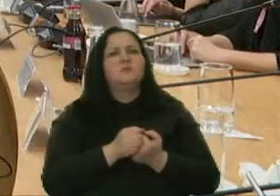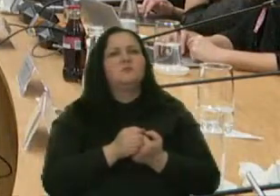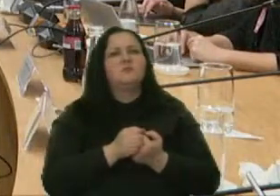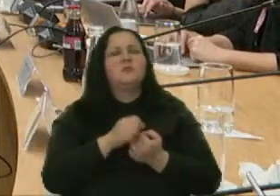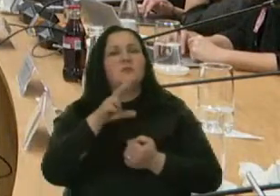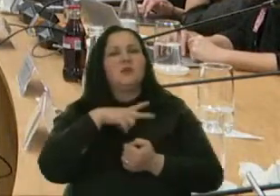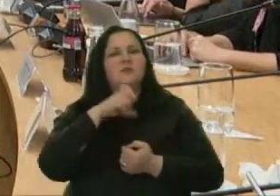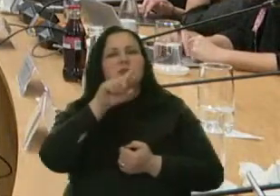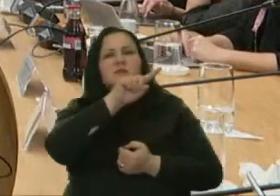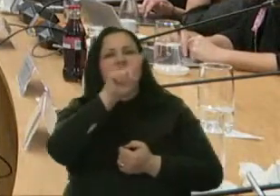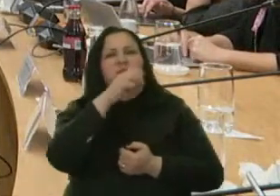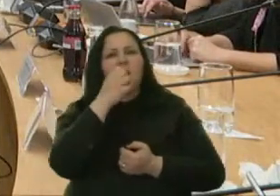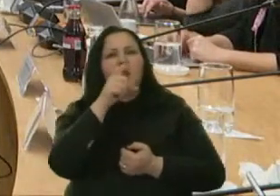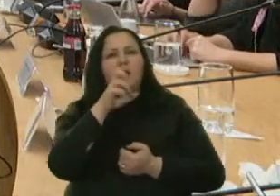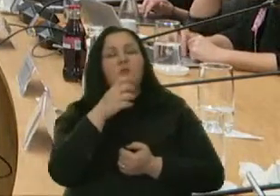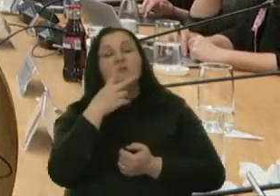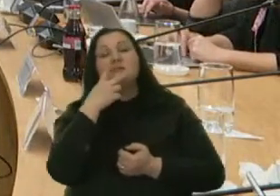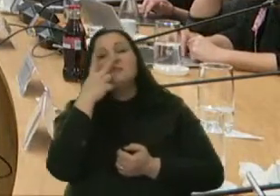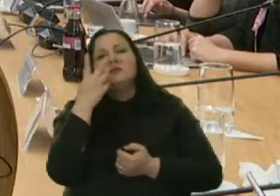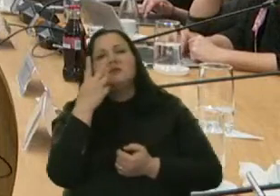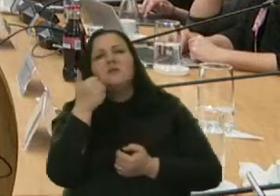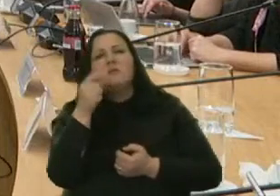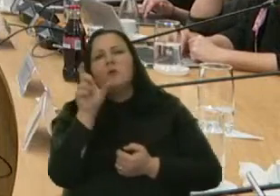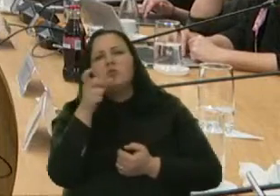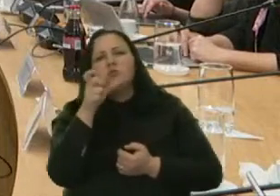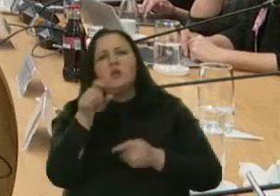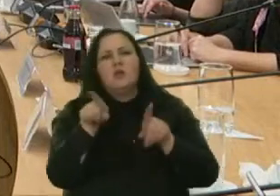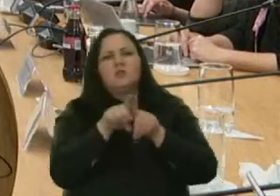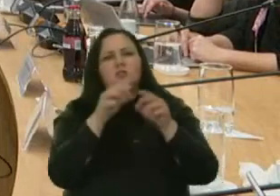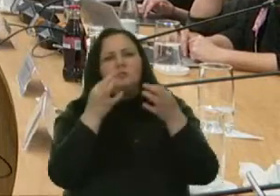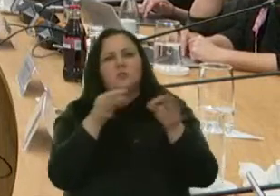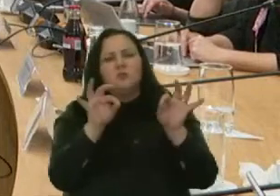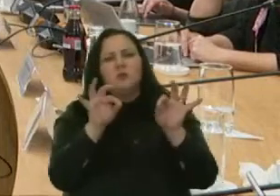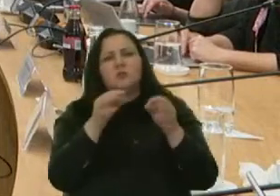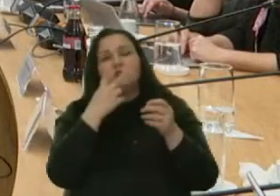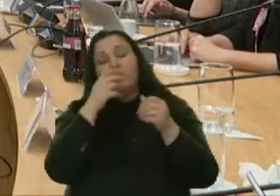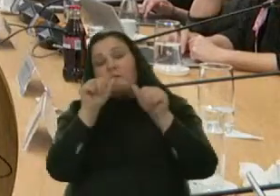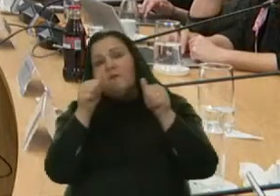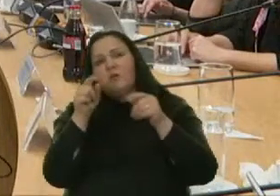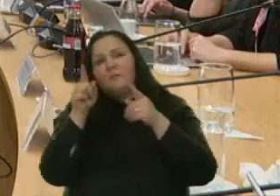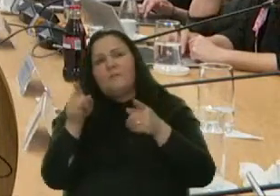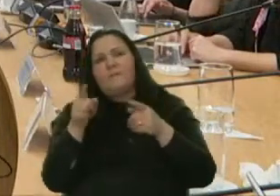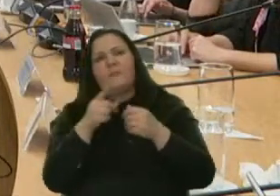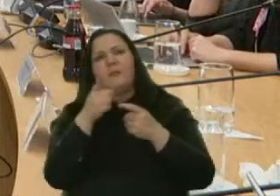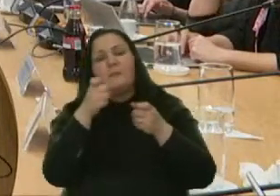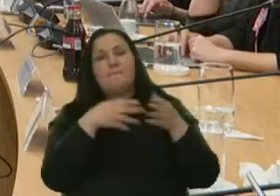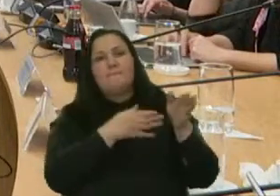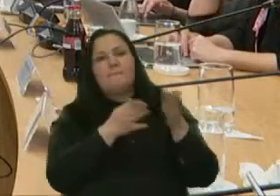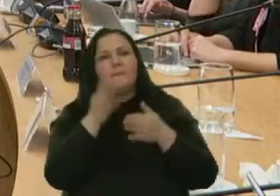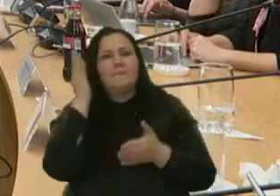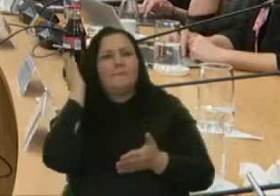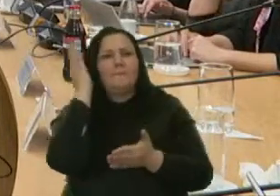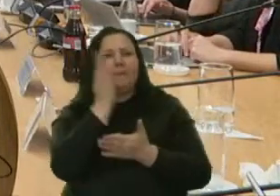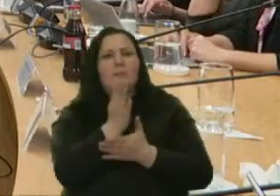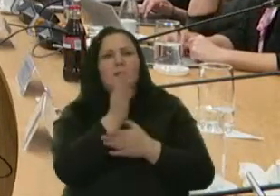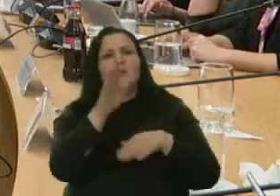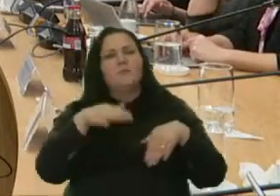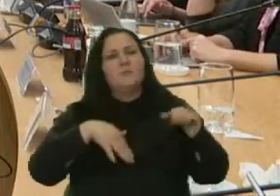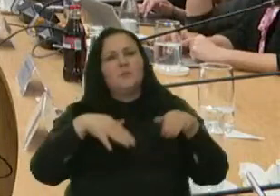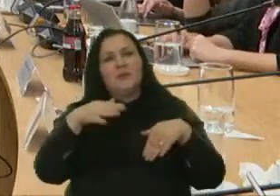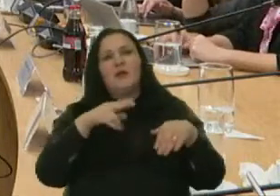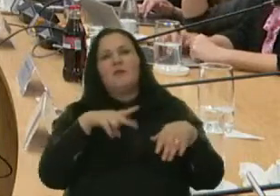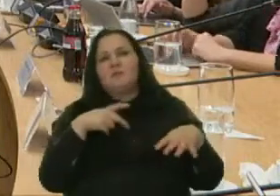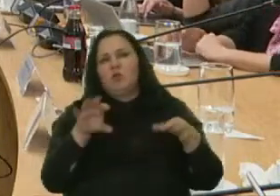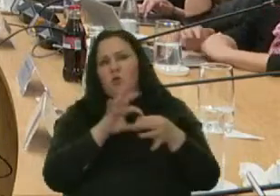zalăul o să încer la nivelul Amr ului să vedem o situație de acest fel și ne o formaliza și din partea aceasta dumneavoastră pe calea directă a ministrului C aveți o